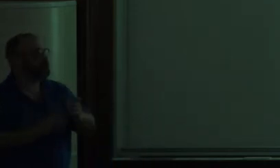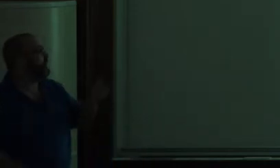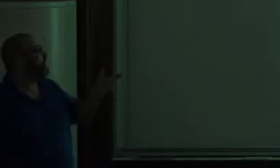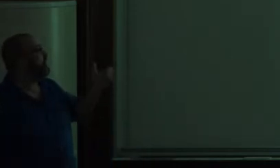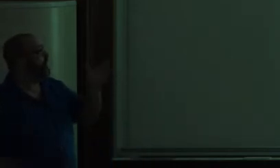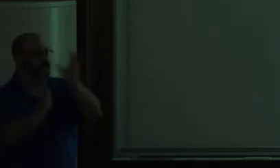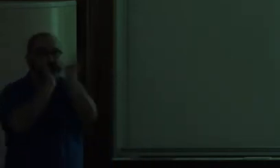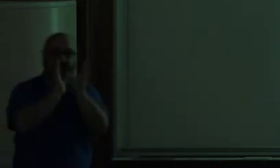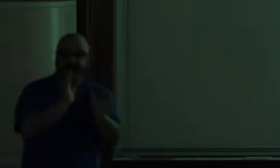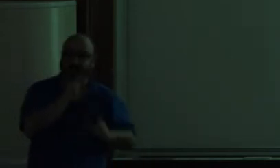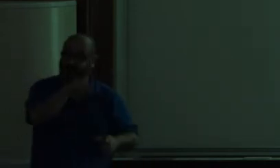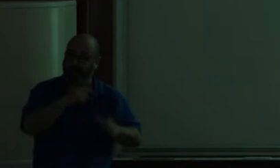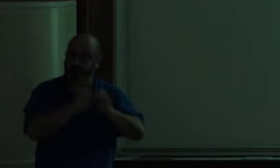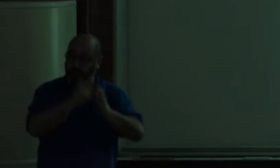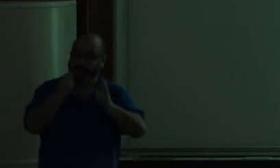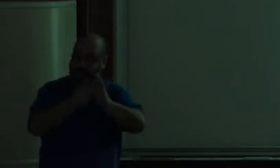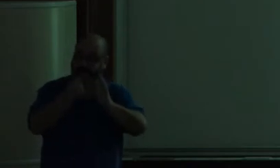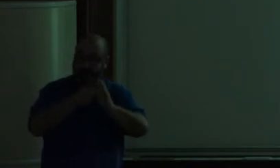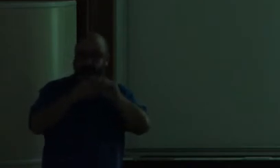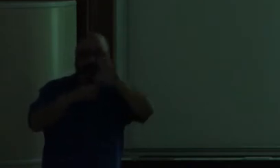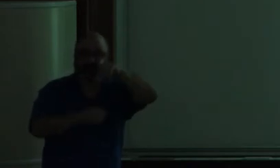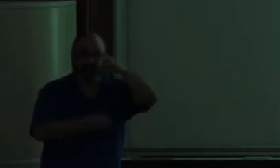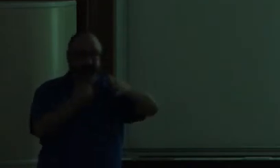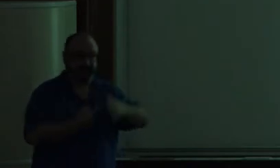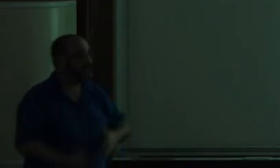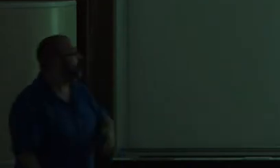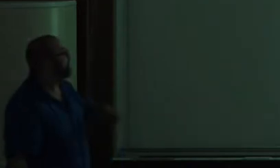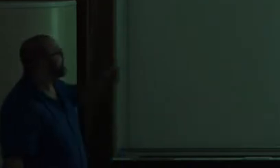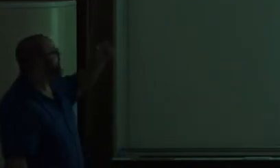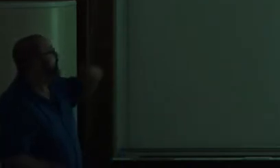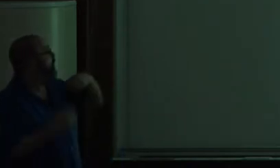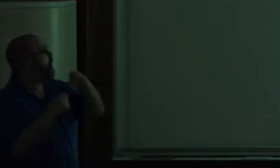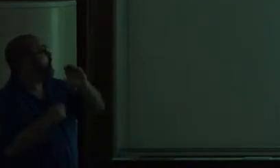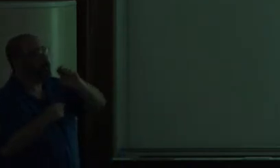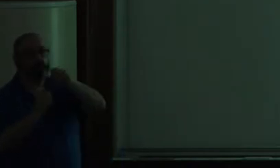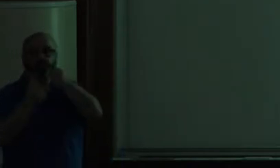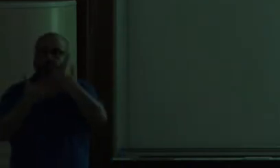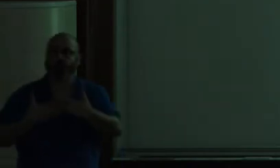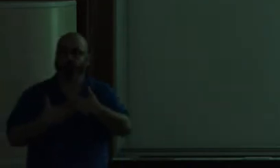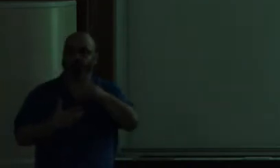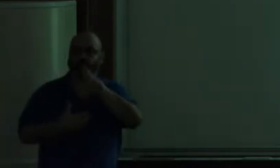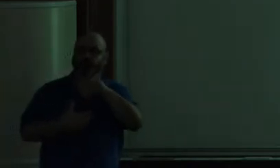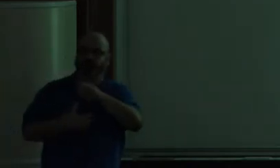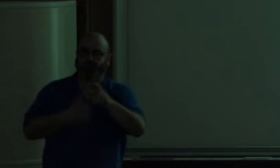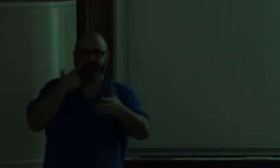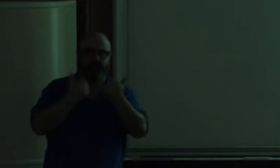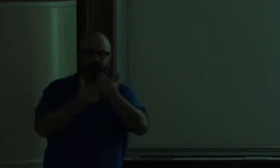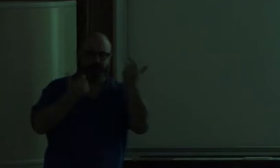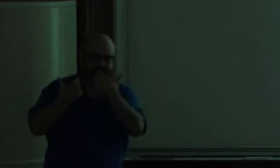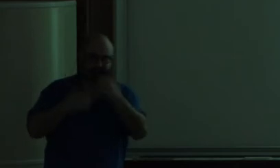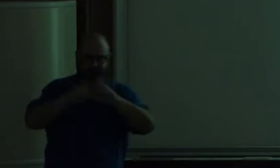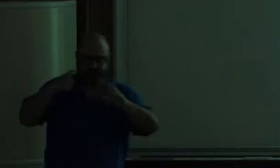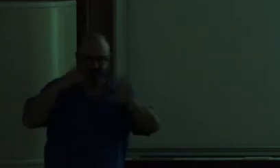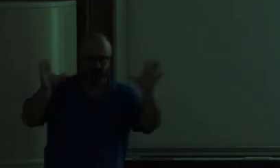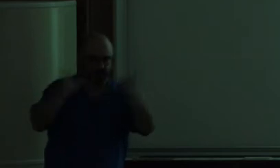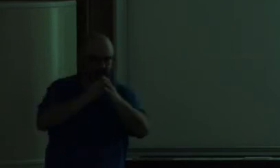ou d'une autre, sont des itérables et acceptent des itérables en entier. Regardez par exemple counter. Quand vous faites des stats, vous allez compter des choses, les grouper, vous voyez quelque chose d'unique,